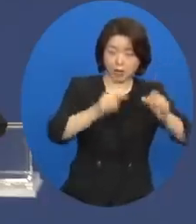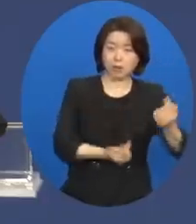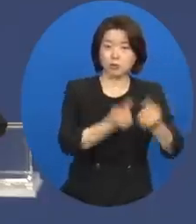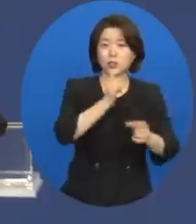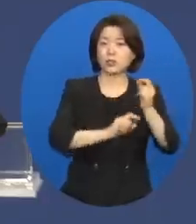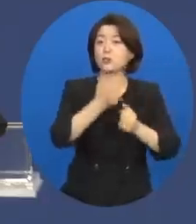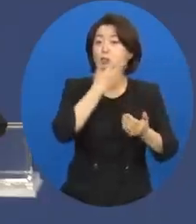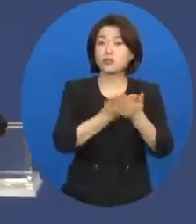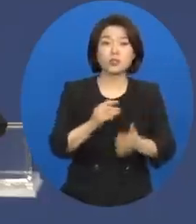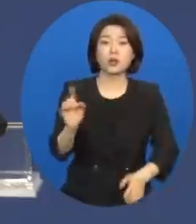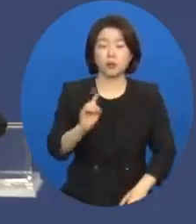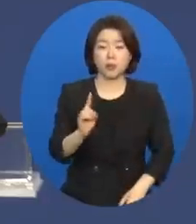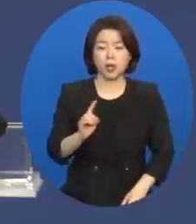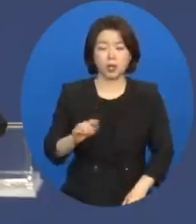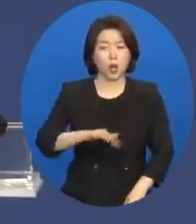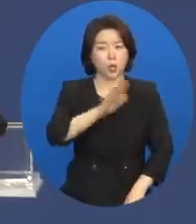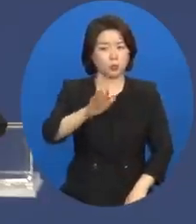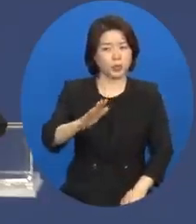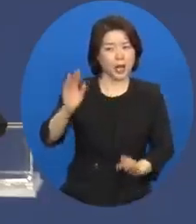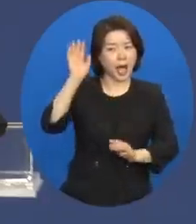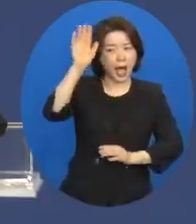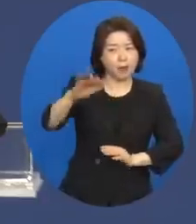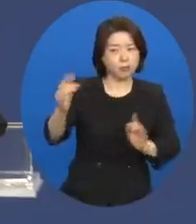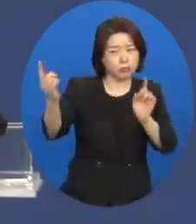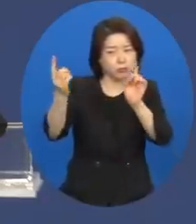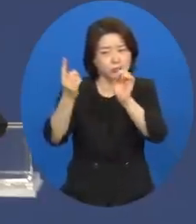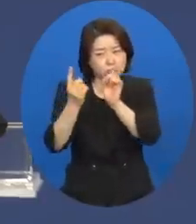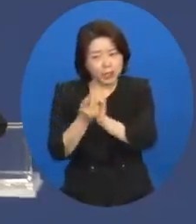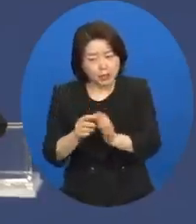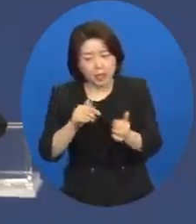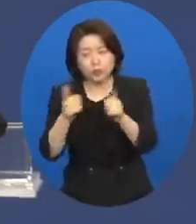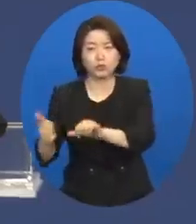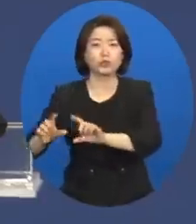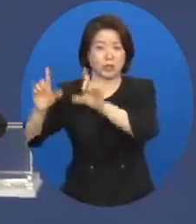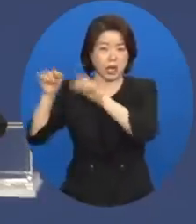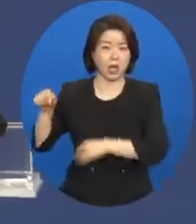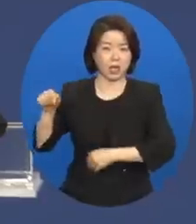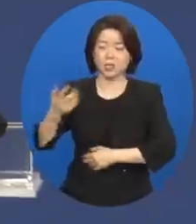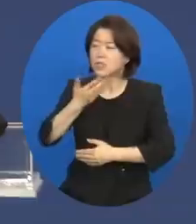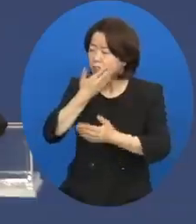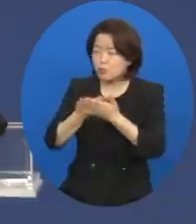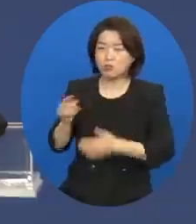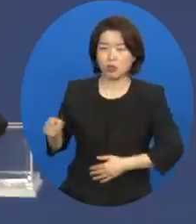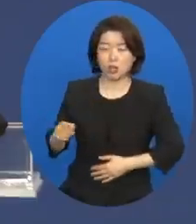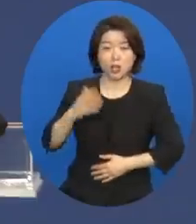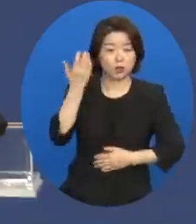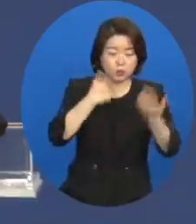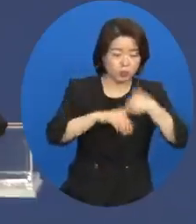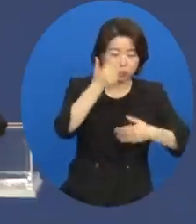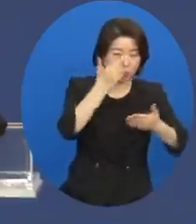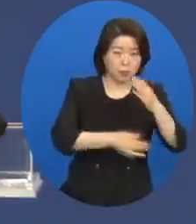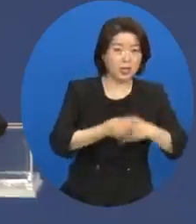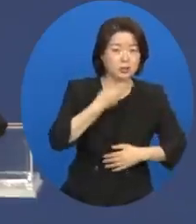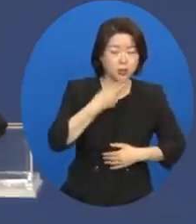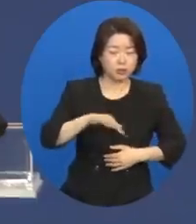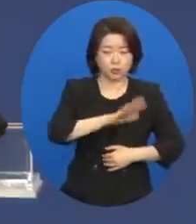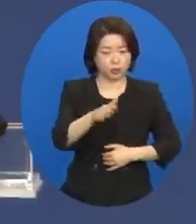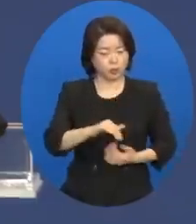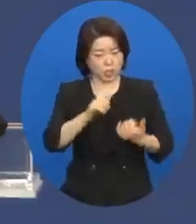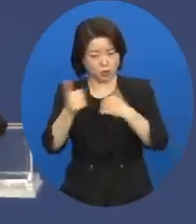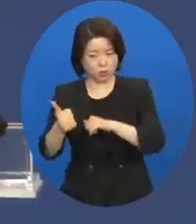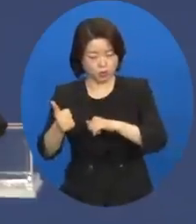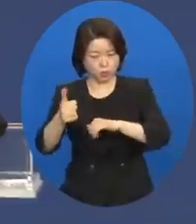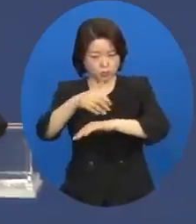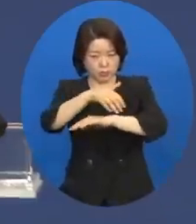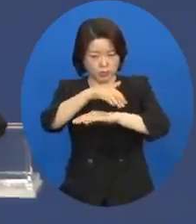바로 뭐냐면 우리가 맞이할 죽을 날입니다. 누구도 예외 없이 우리는 우리의 죽음이라고 하는 스케줄을